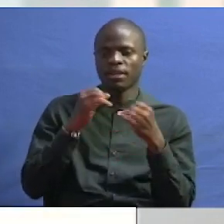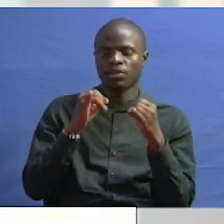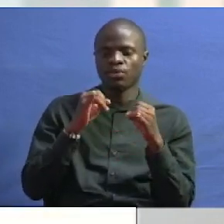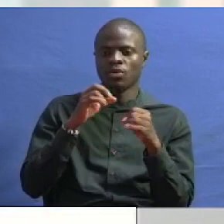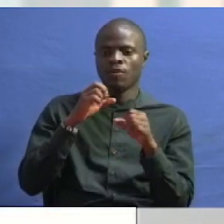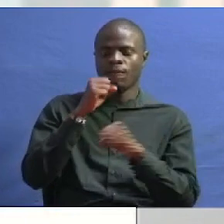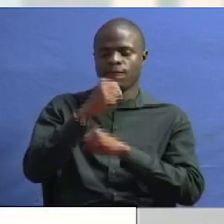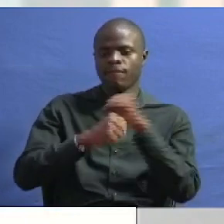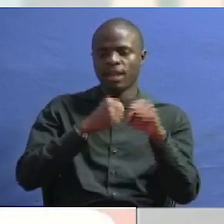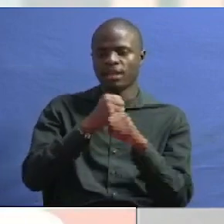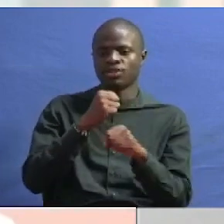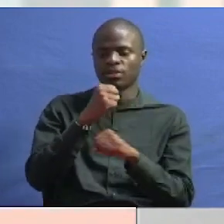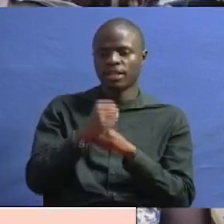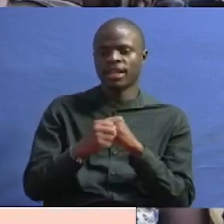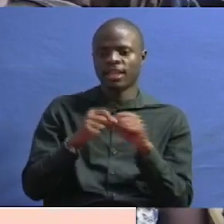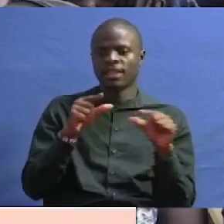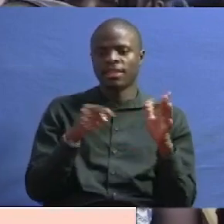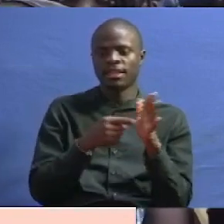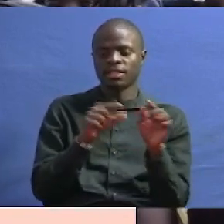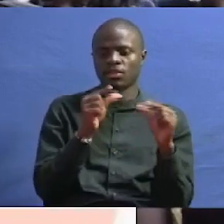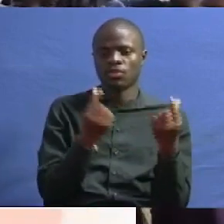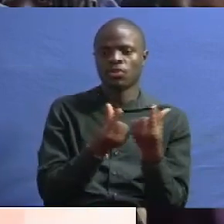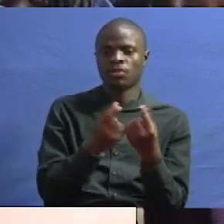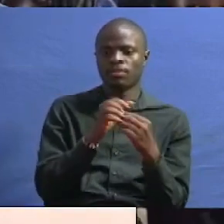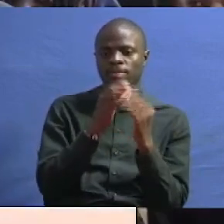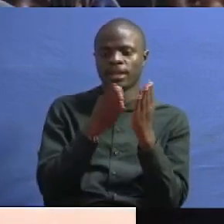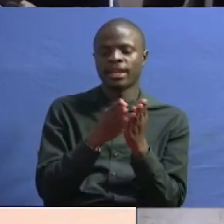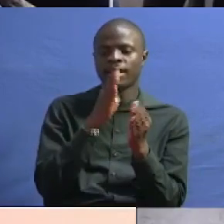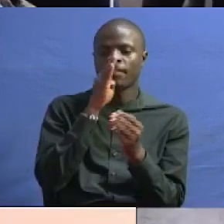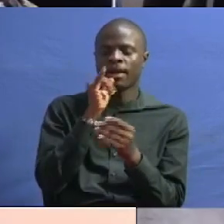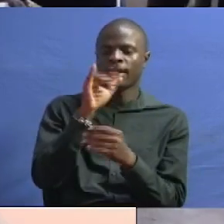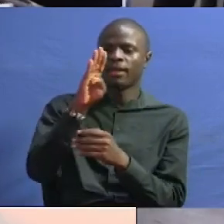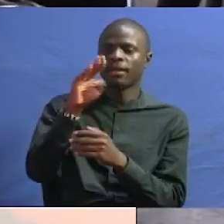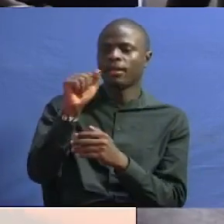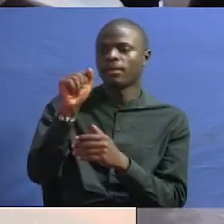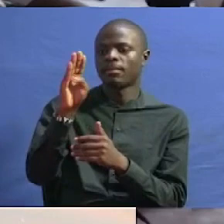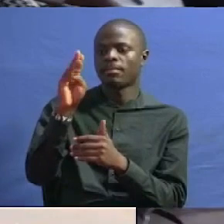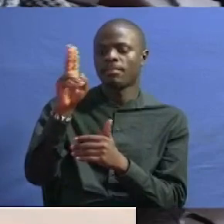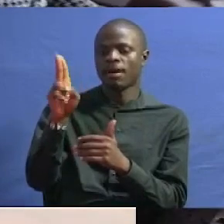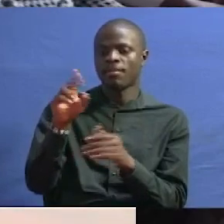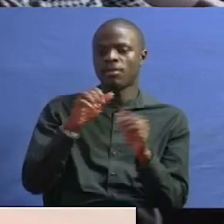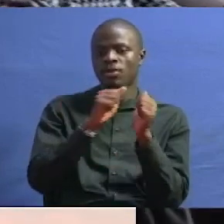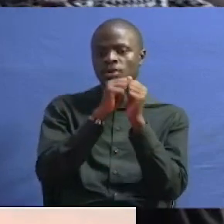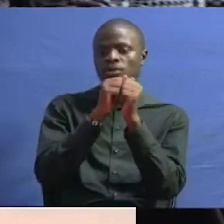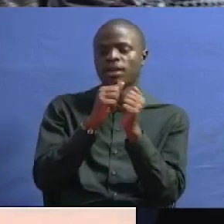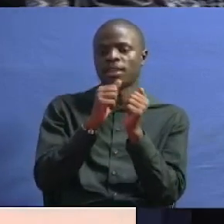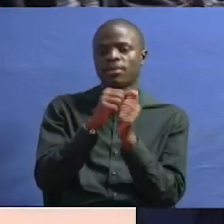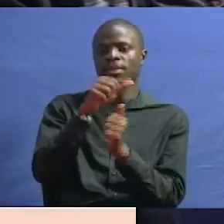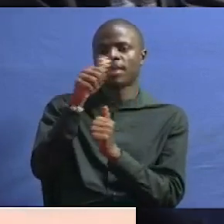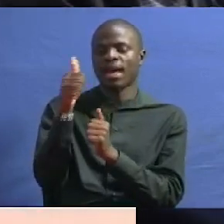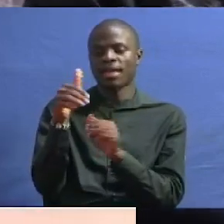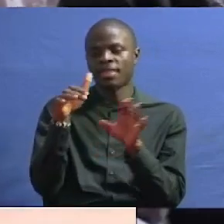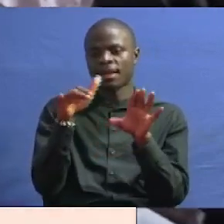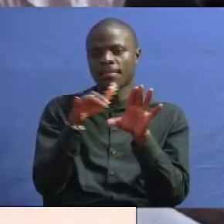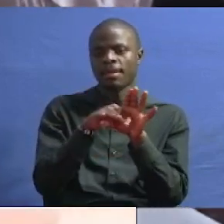2024-2025 katika kaunti ya Nairobi. Kundi hilo likiongozwa na mbunge wa Embakasi Mashariki Babu Owino pamoja na mwenzake wa Embakasi ya